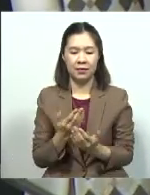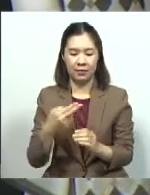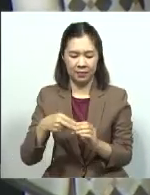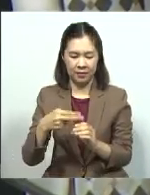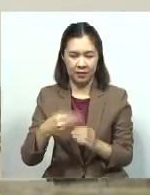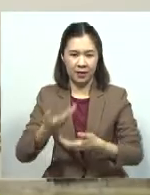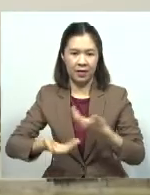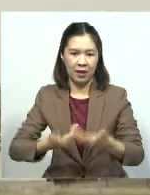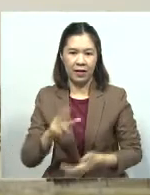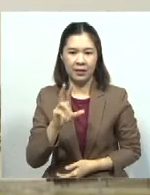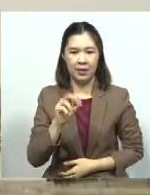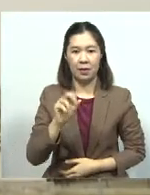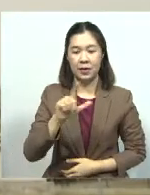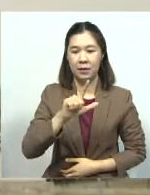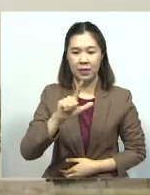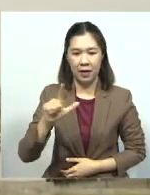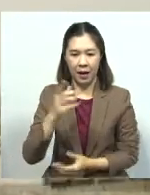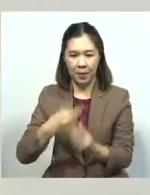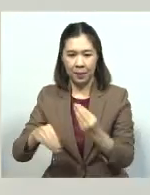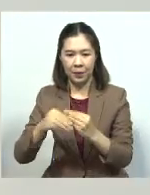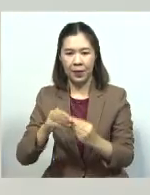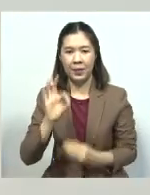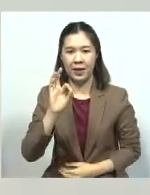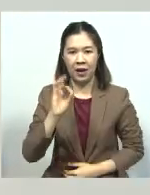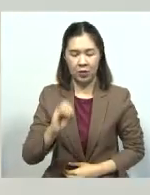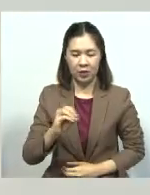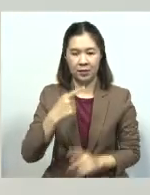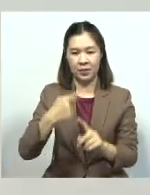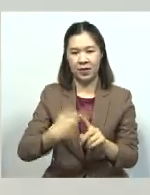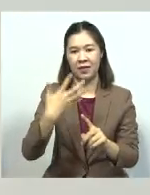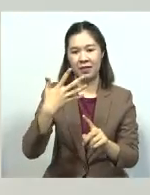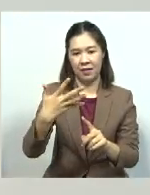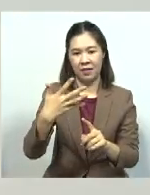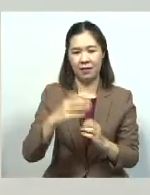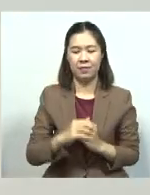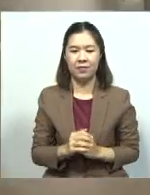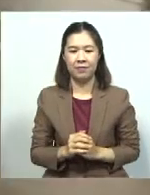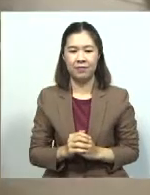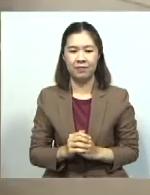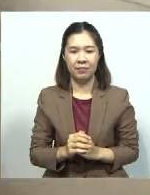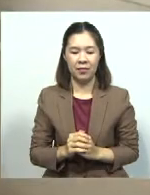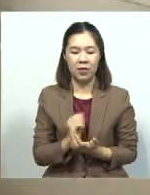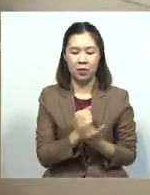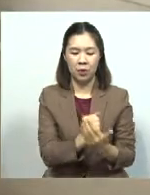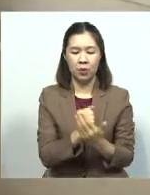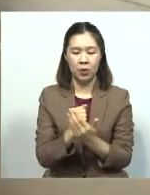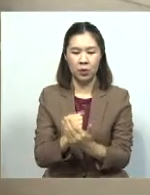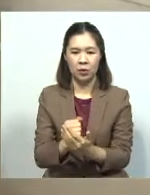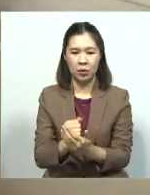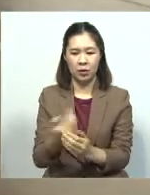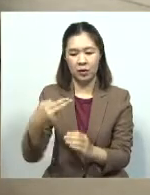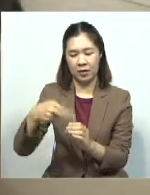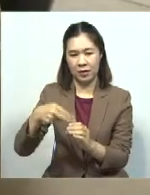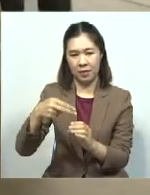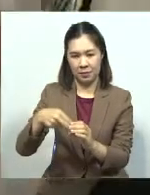ที่30ล้านลิตรและจะเพิ่มเป็น90ล้านลิตรภายในเดือนพฤษภาคมซึ่งก็คาดว่าจะช่วยเพิ่มการดูดซับน้ำมันปา